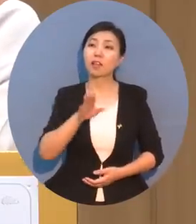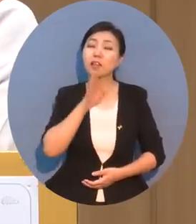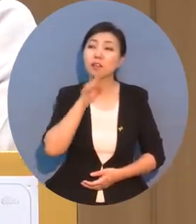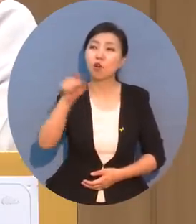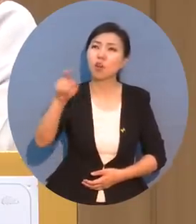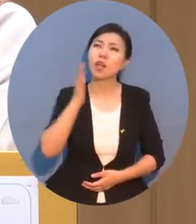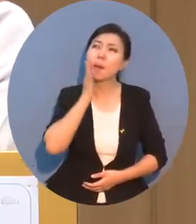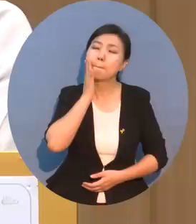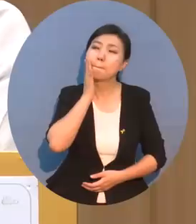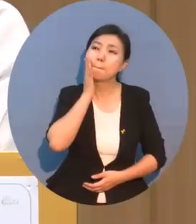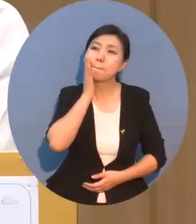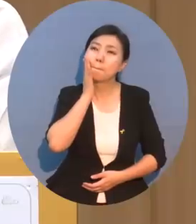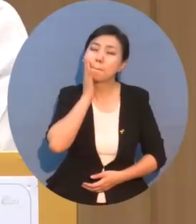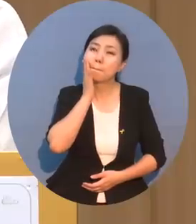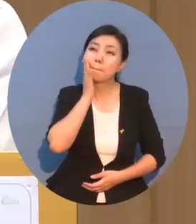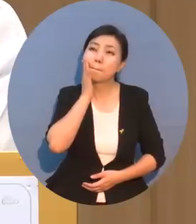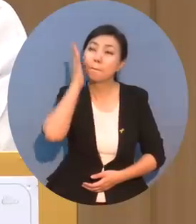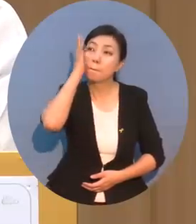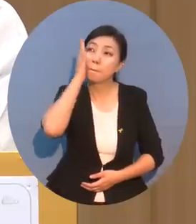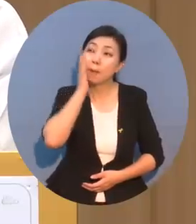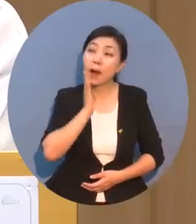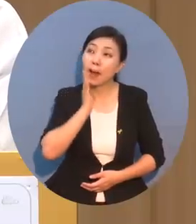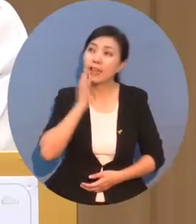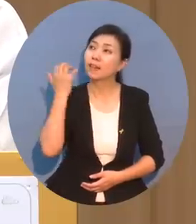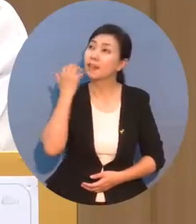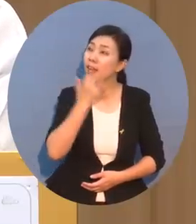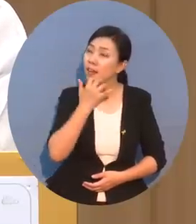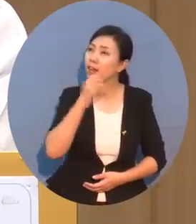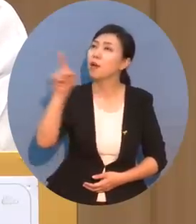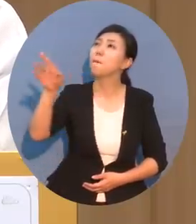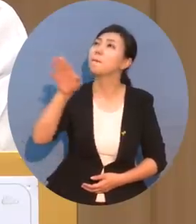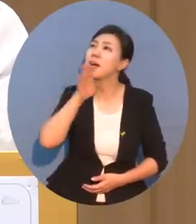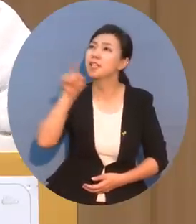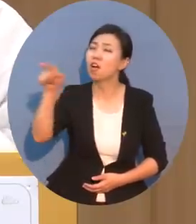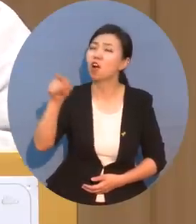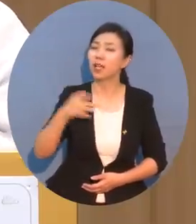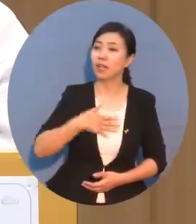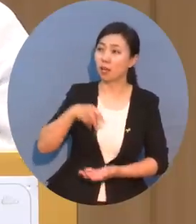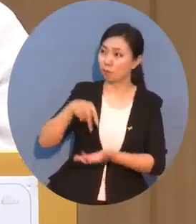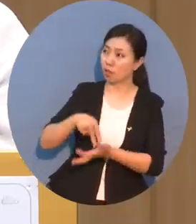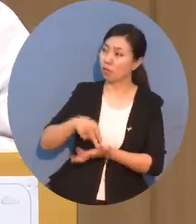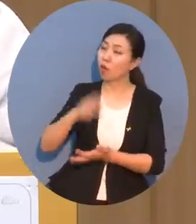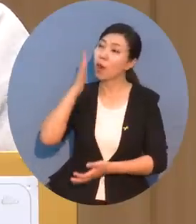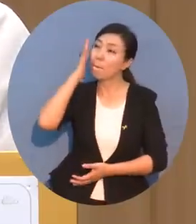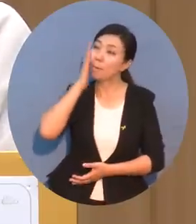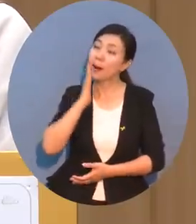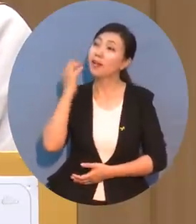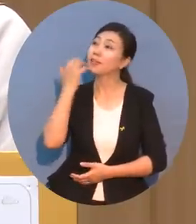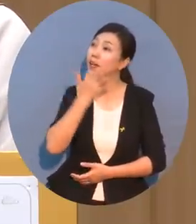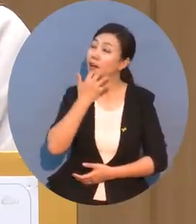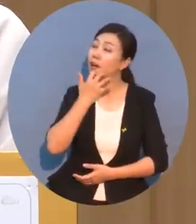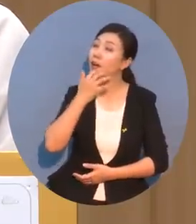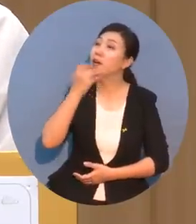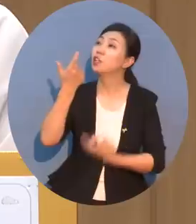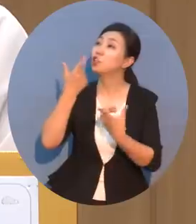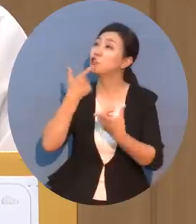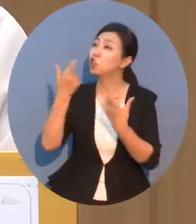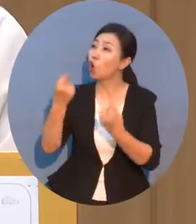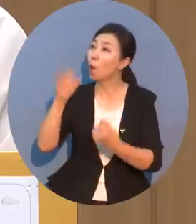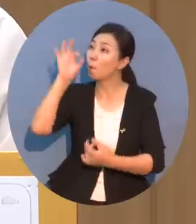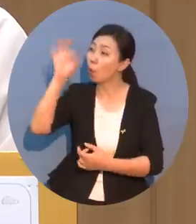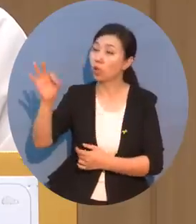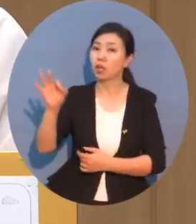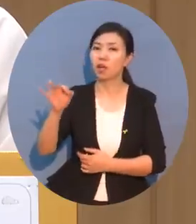보인다가 아니라 저건 파란 색깔이다 이러면 그건 상을 짓는 거다. 상을 지으니까 파란